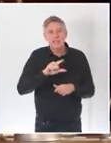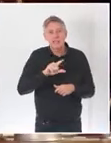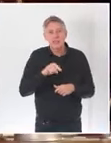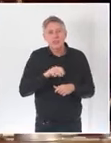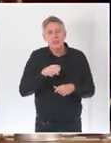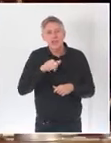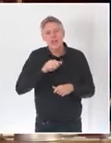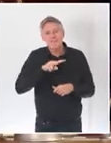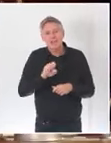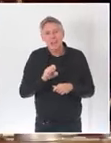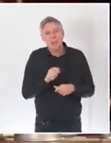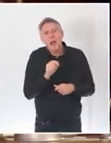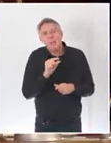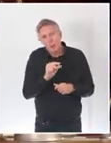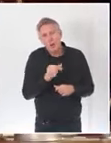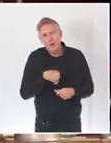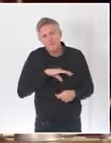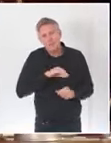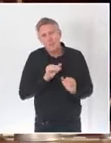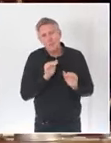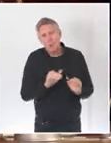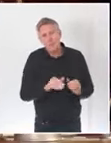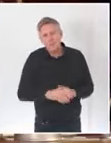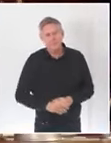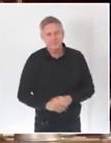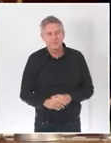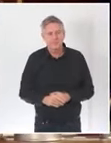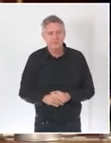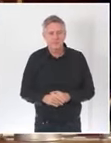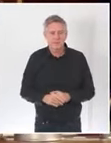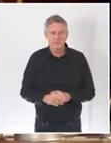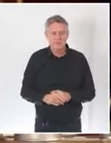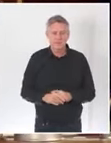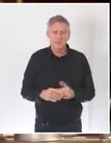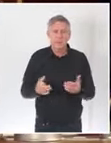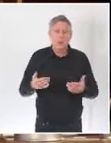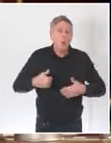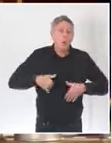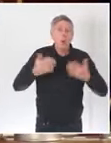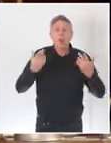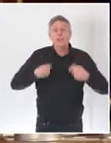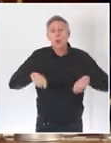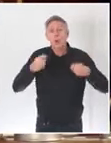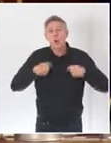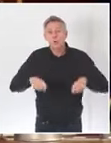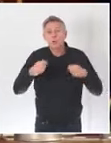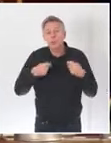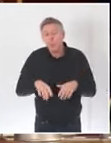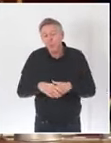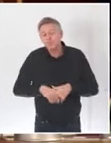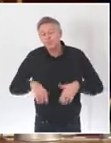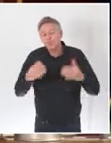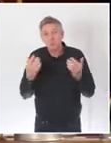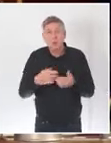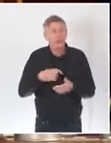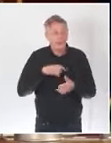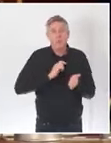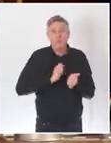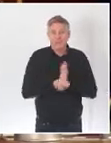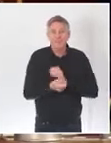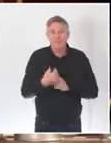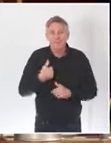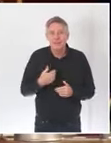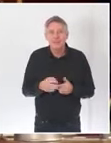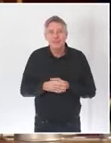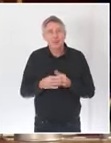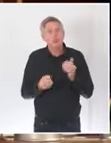part de responsabilité. Nous payons un quoi qu'il en coûte, accompagné d'un refus des gouvernements précédents d'aller chercher de nouvelles recettes là